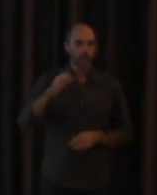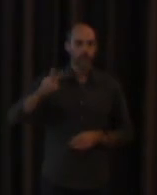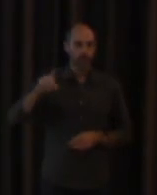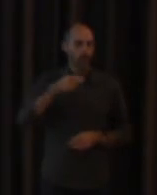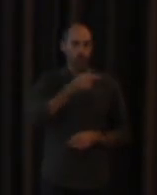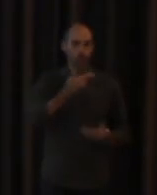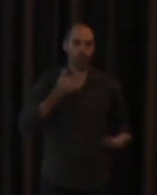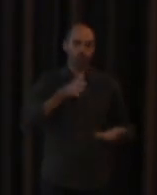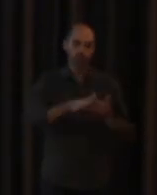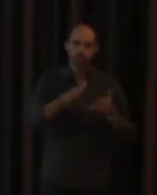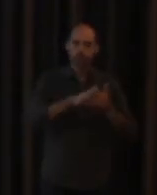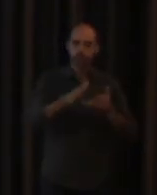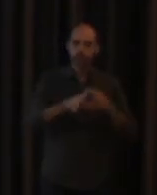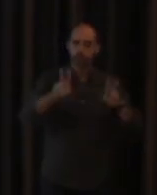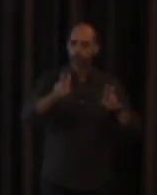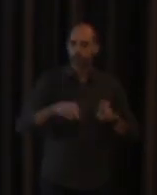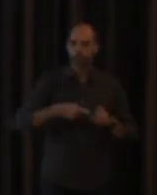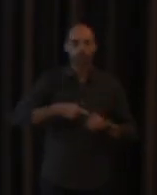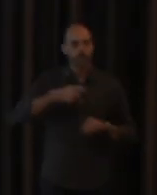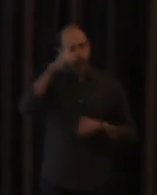que ens parli sobre els pronoms febles avui.